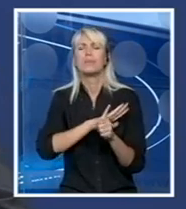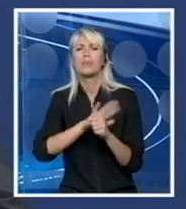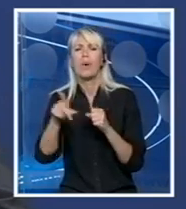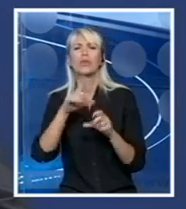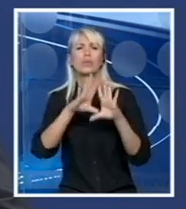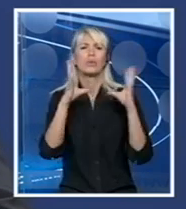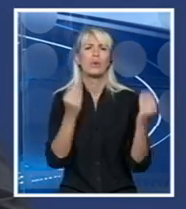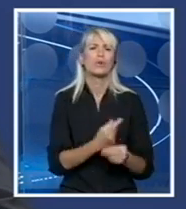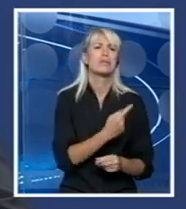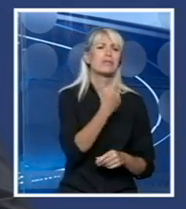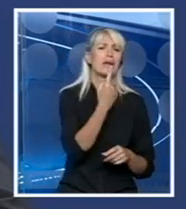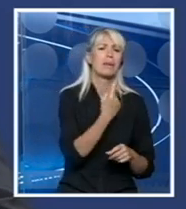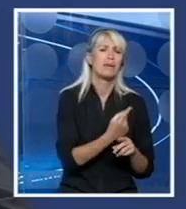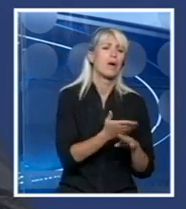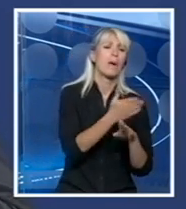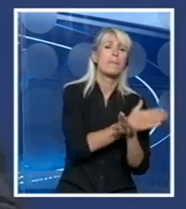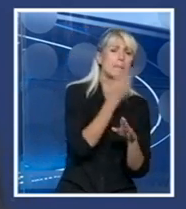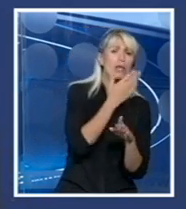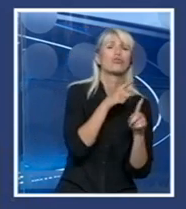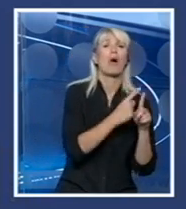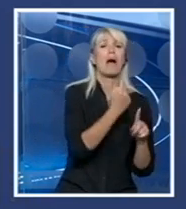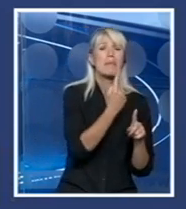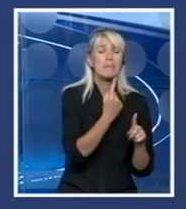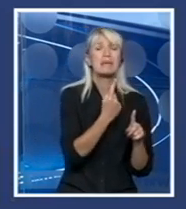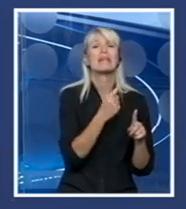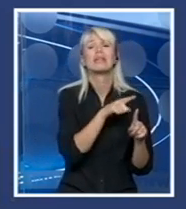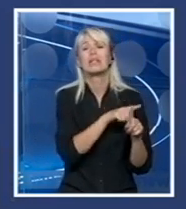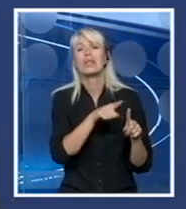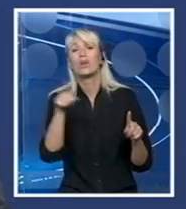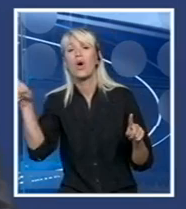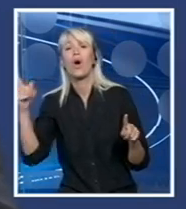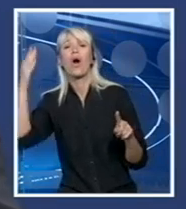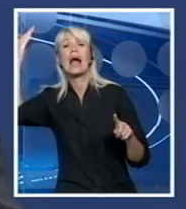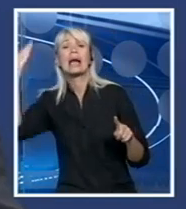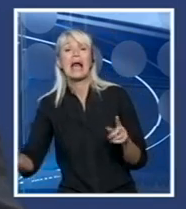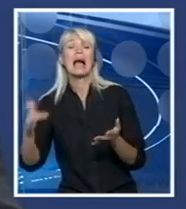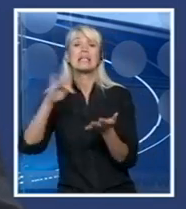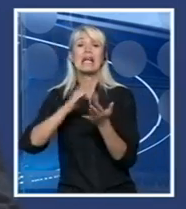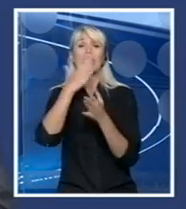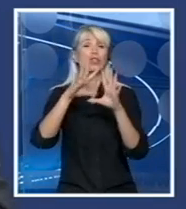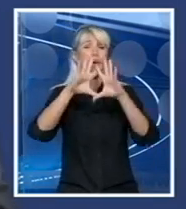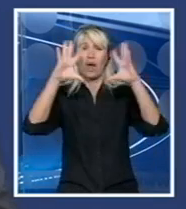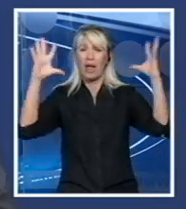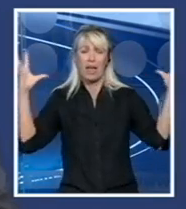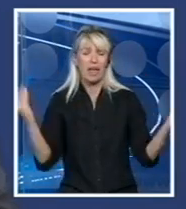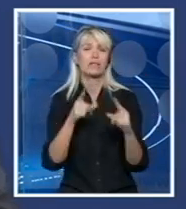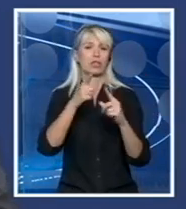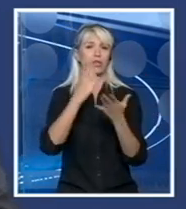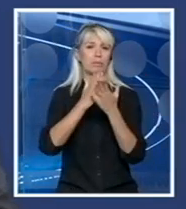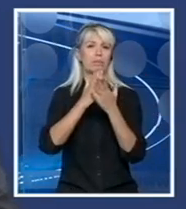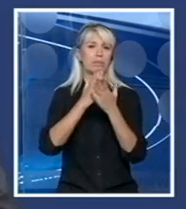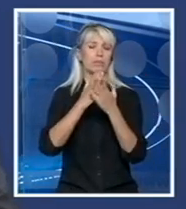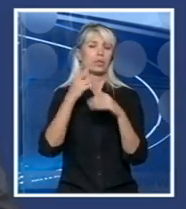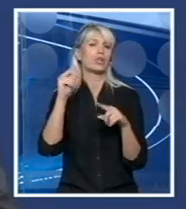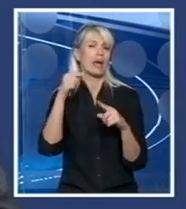1. osnovne škole i preškolskog uzrasta, onog obaveznog pripremnog programa, do 4. godine srednje škole ponovo tamo nalaze. I ono što je nedostatak